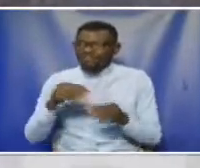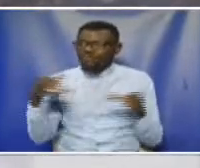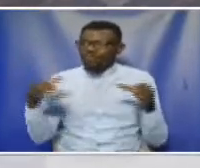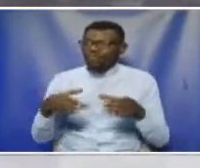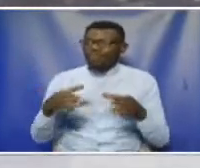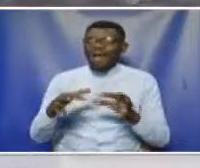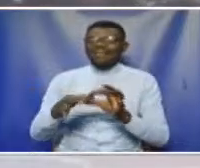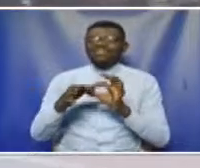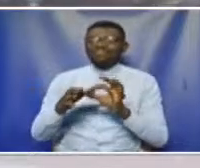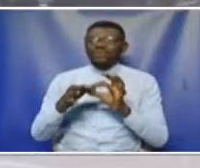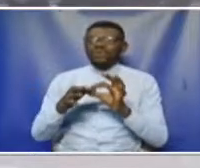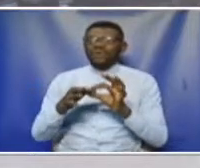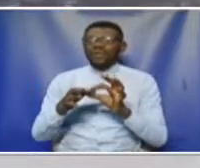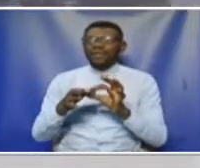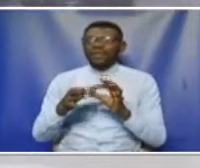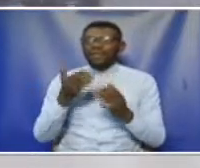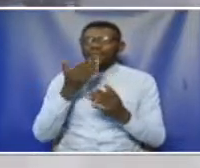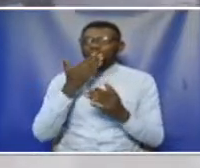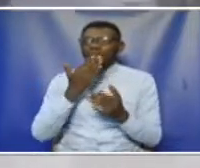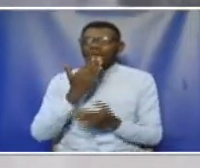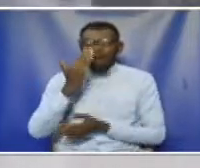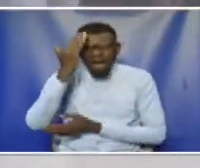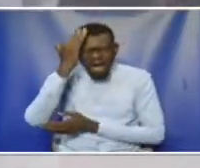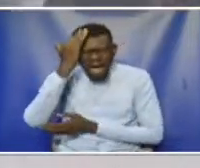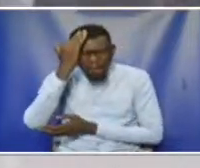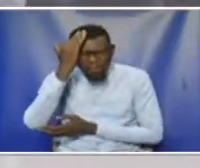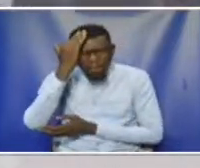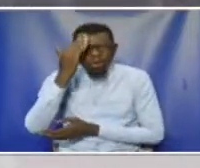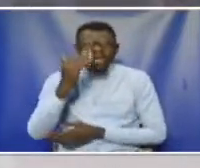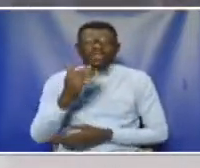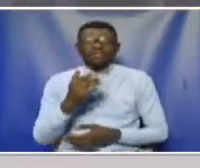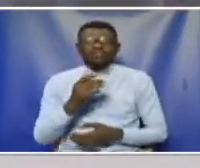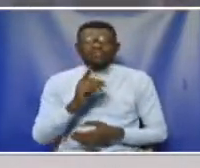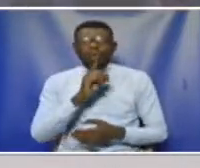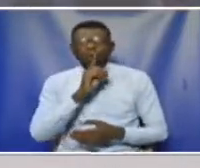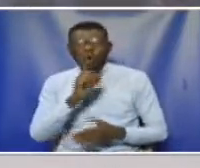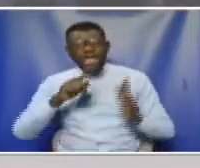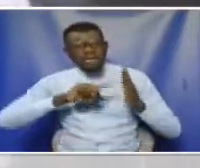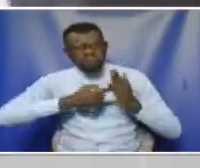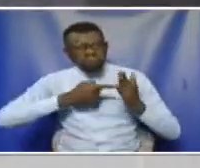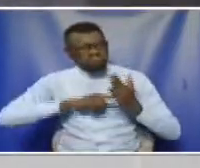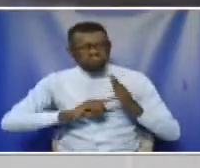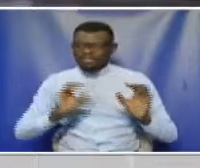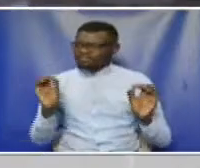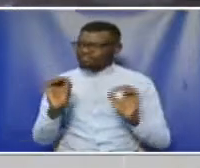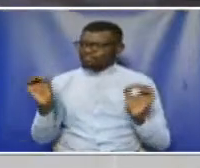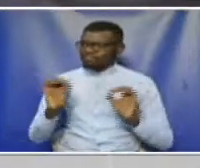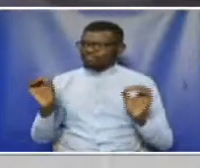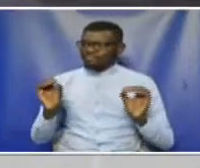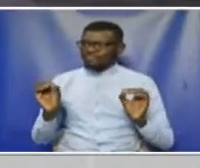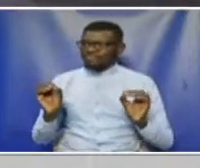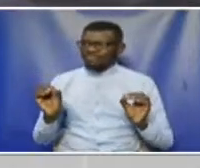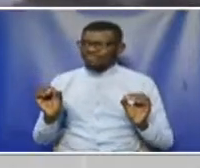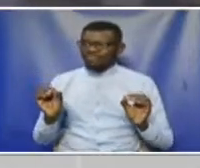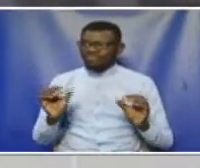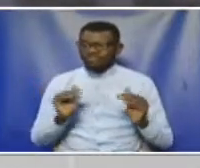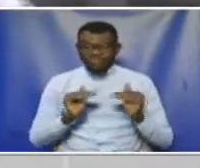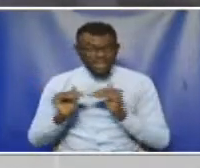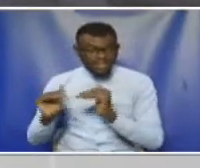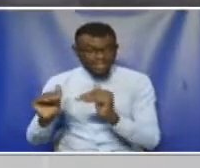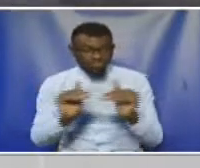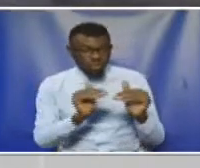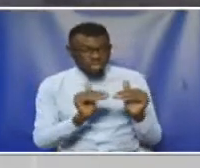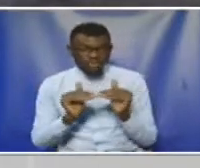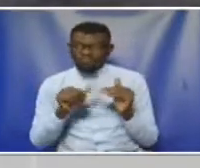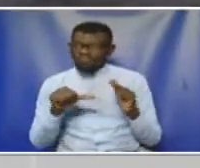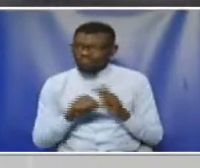akiingia akuja akiwa mpole bila mashati yoyote. Sasa ati ya kwamba demokrasia yetu iko